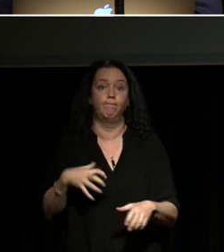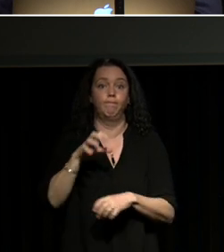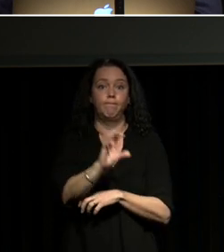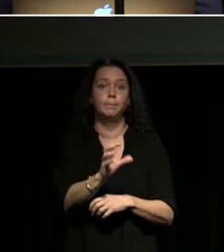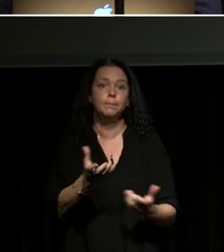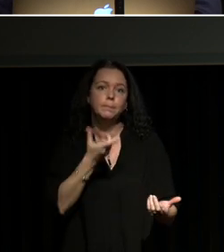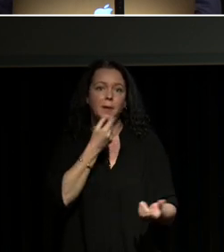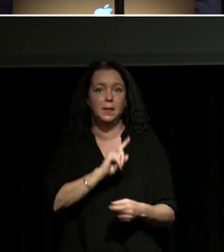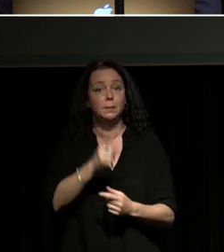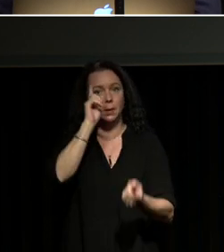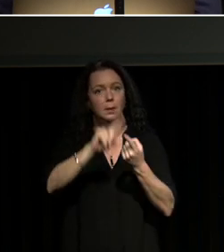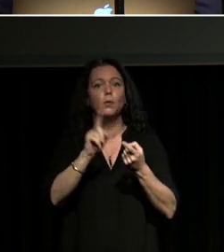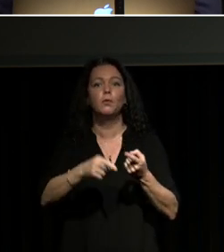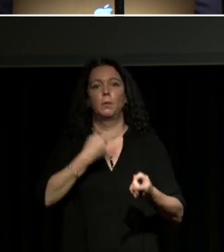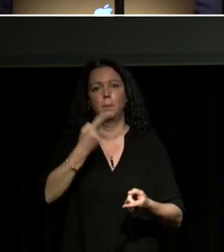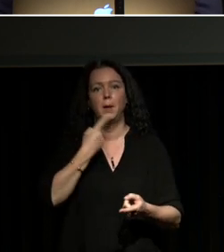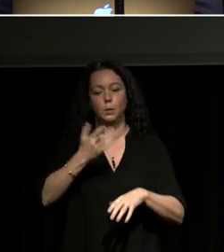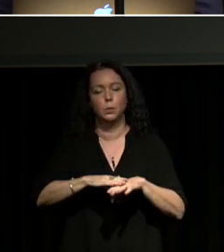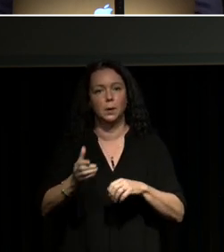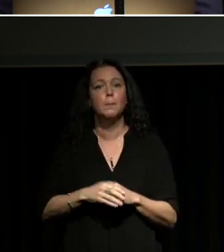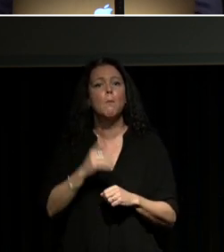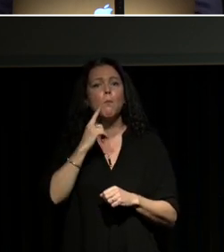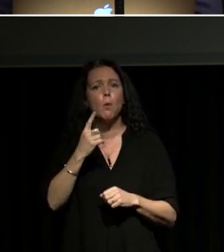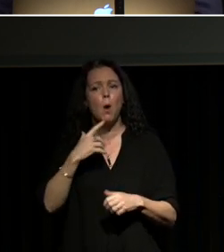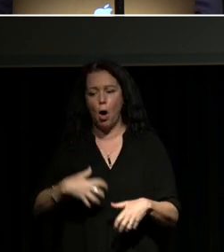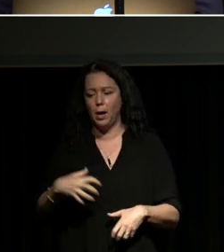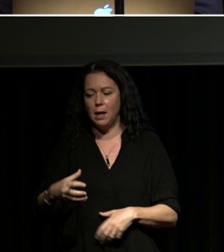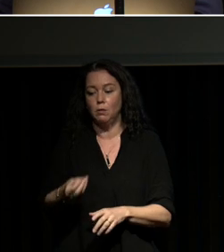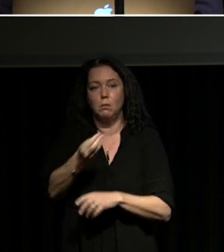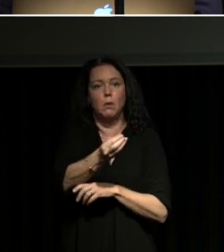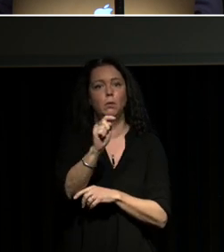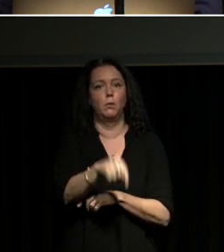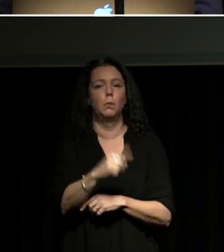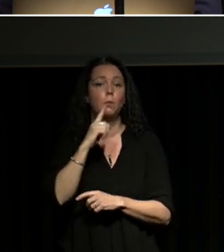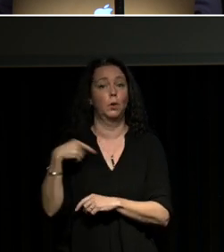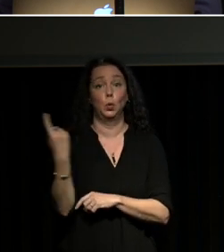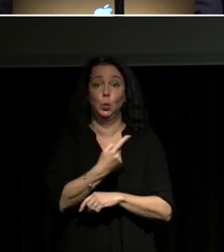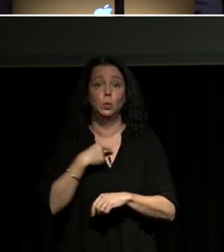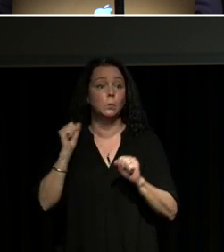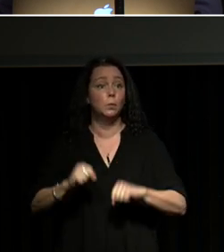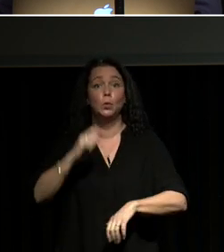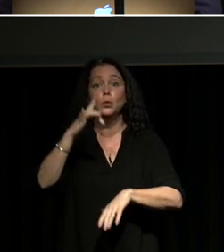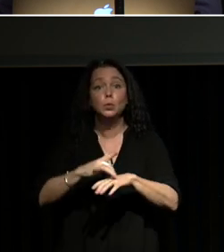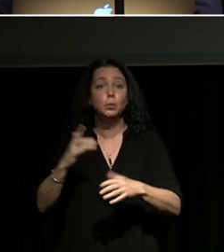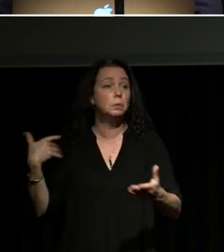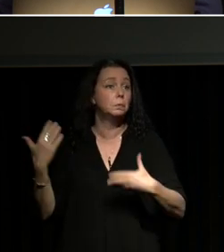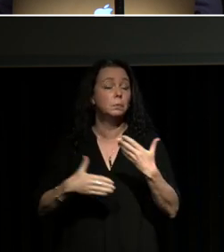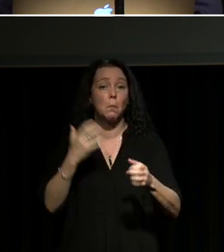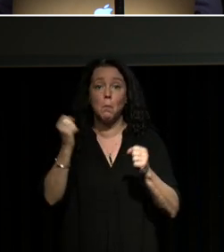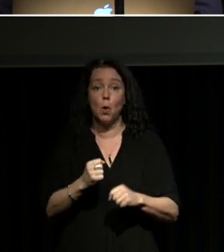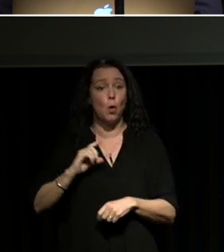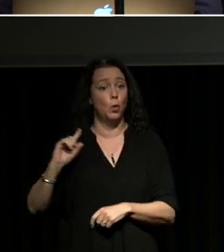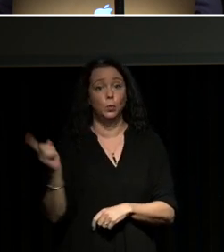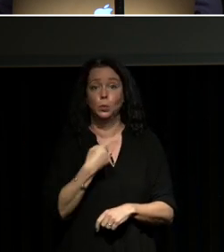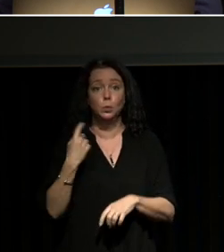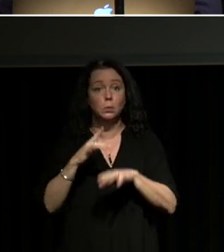parler. Pourquoi il faut parler du don d'organes ? Parce que nous sommes tous concernés. Un jour, nous pouvons recevoir, un jour,